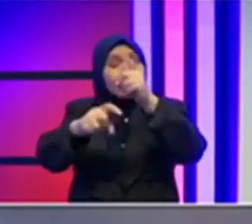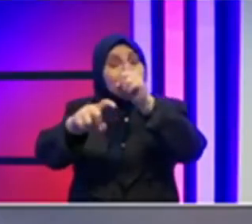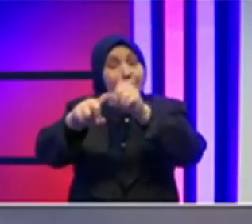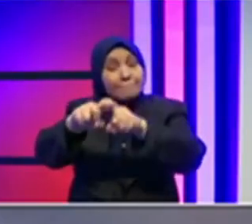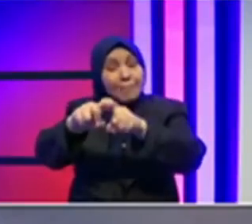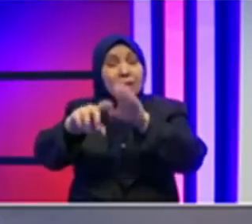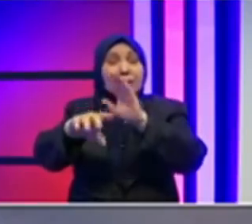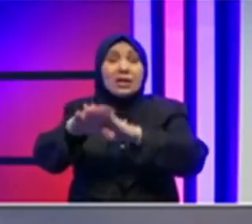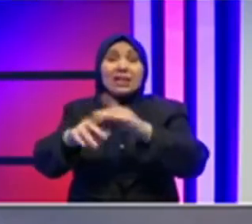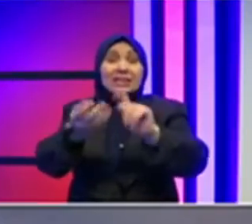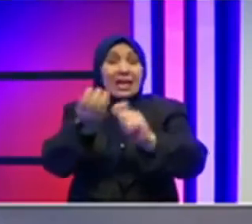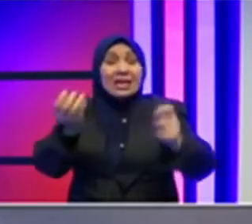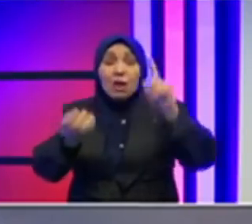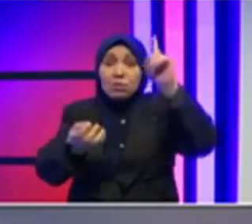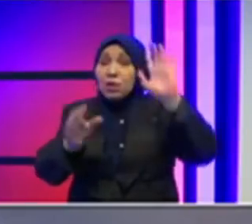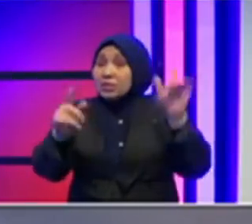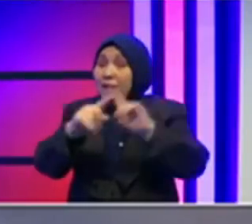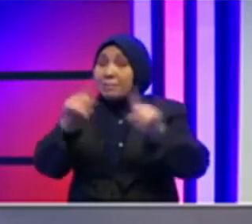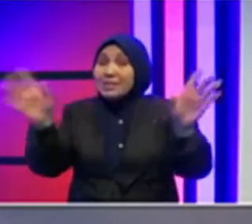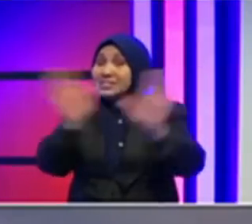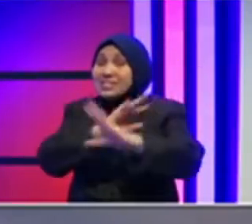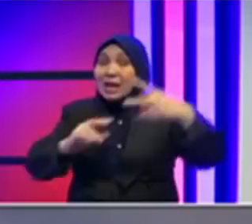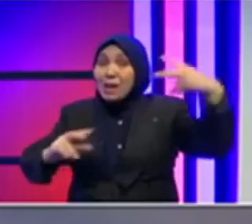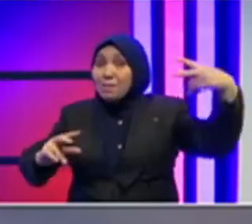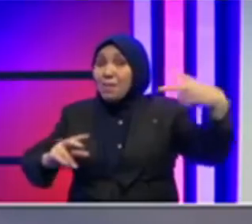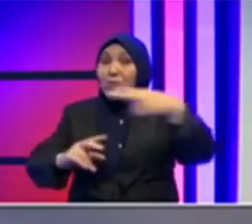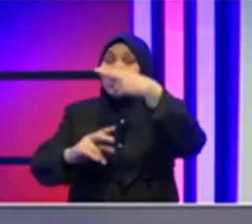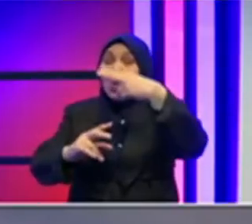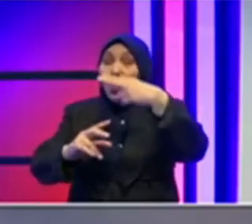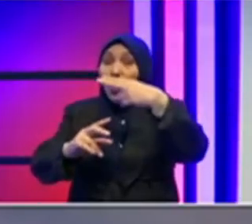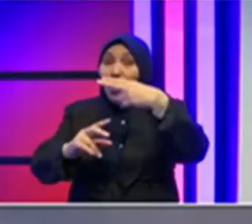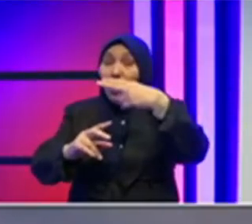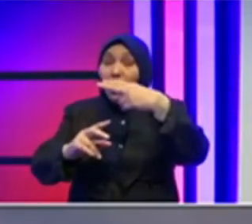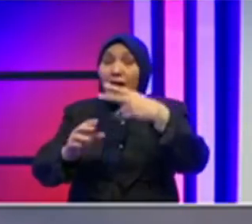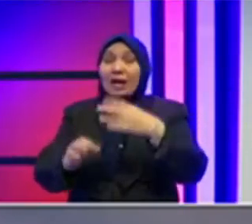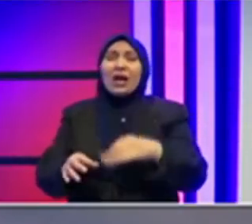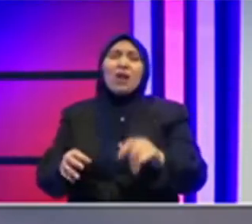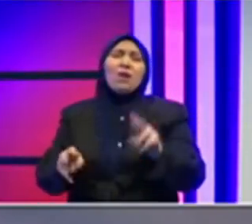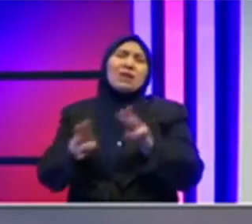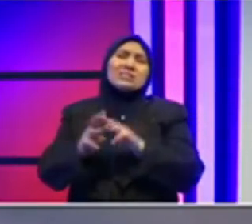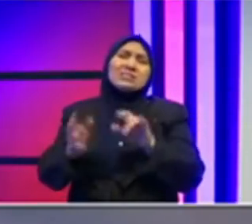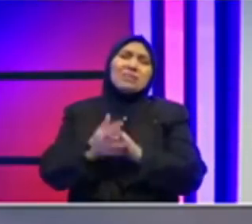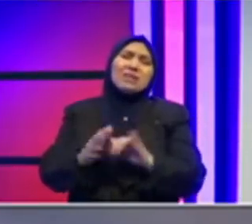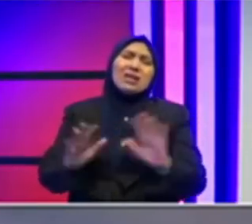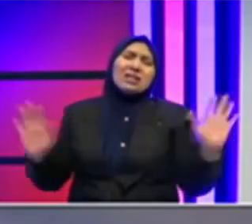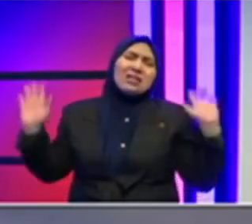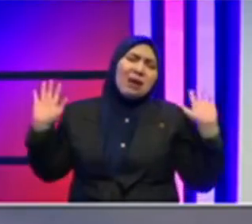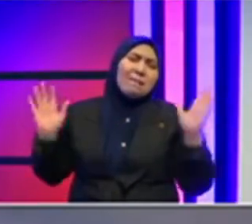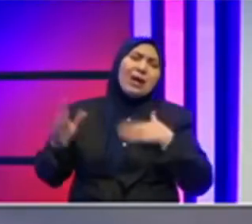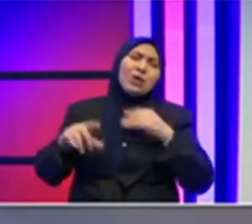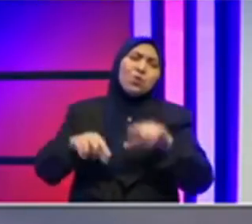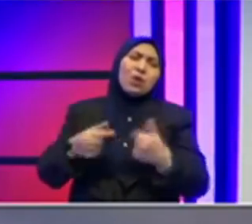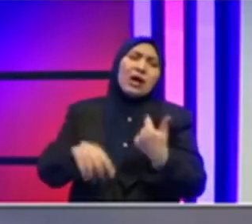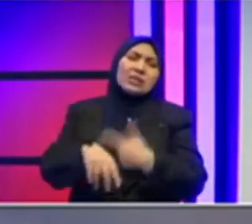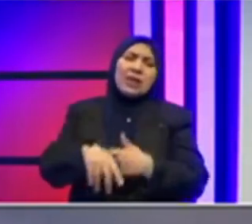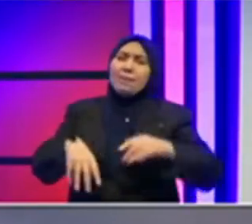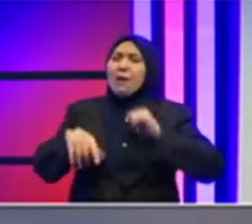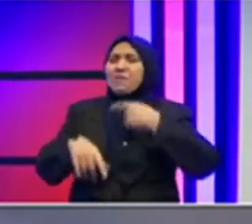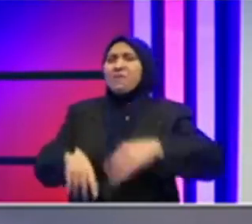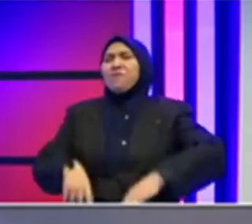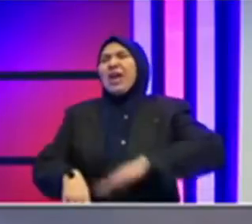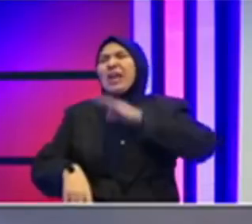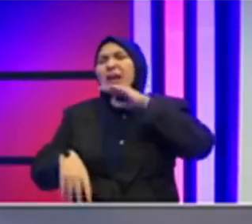Subhanahu Wa Taala, tapi jangan potong. Jangan potong. Kalau ada yang kata kalau macam ni tak payahlah saya my Quran time, give up lah saya